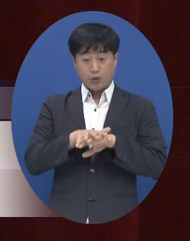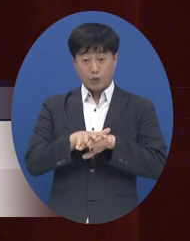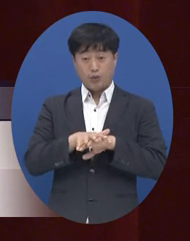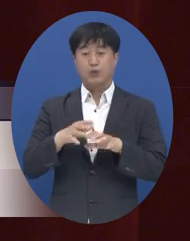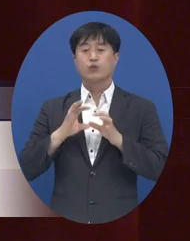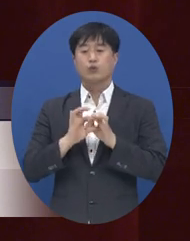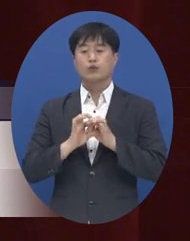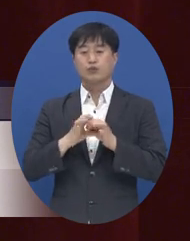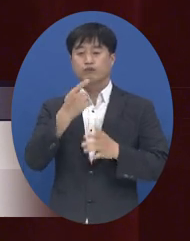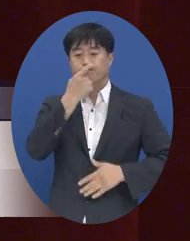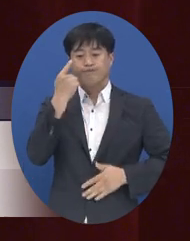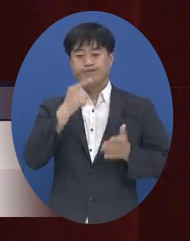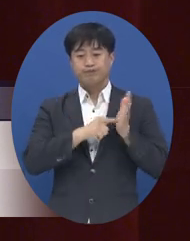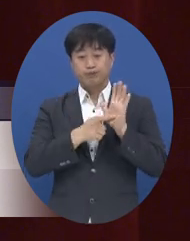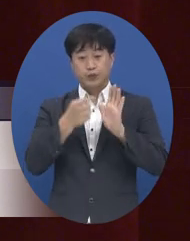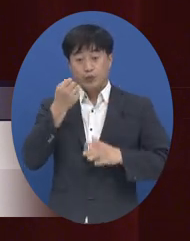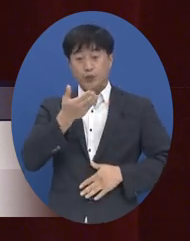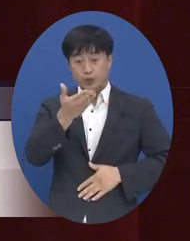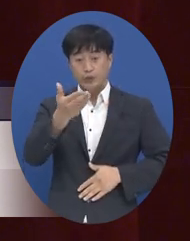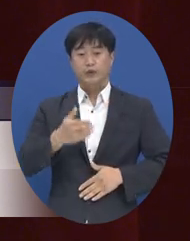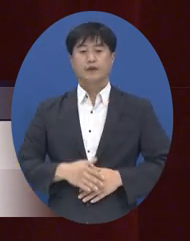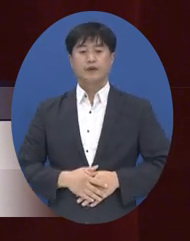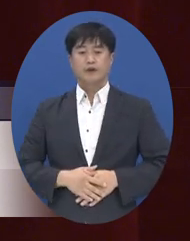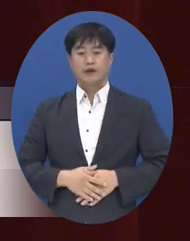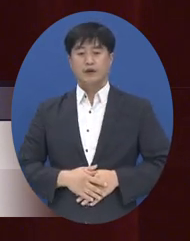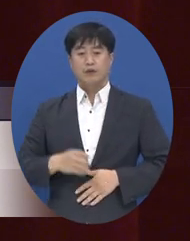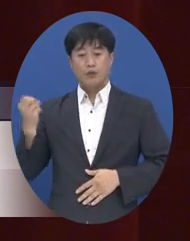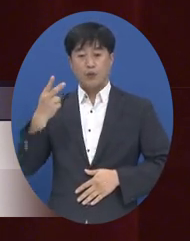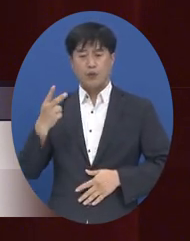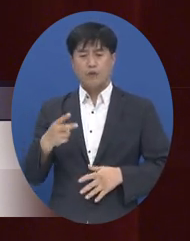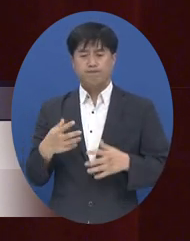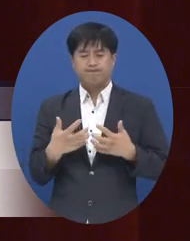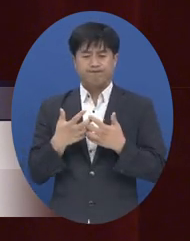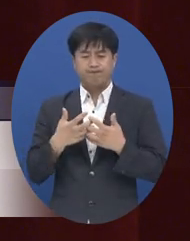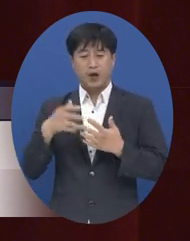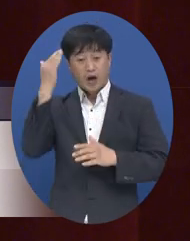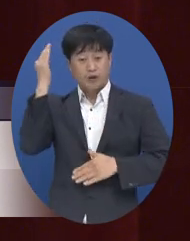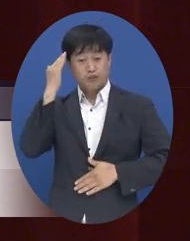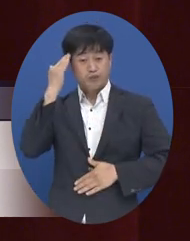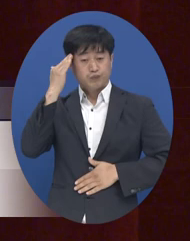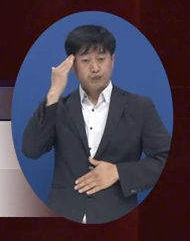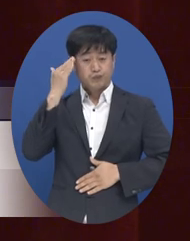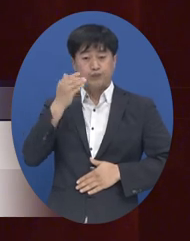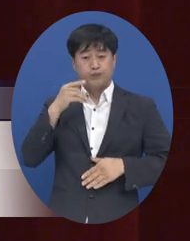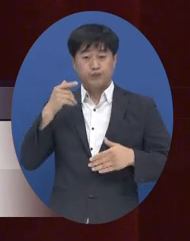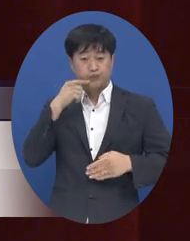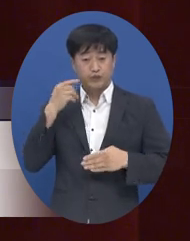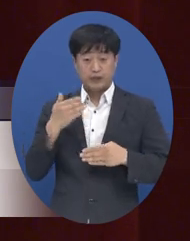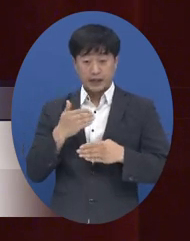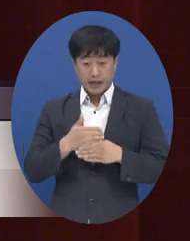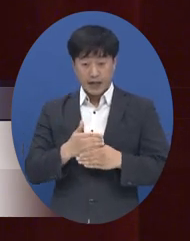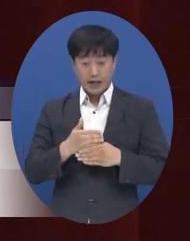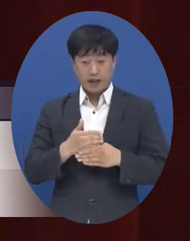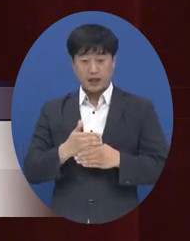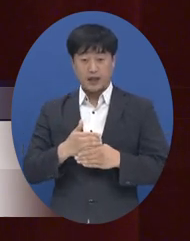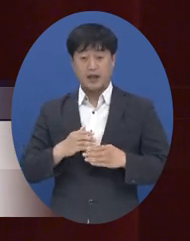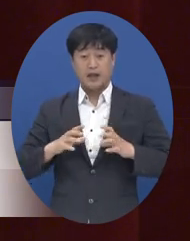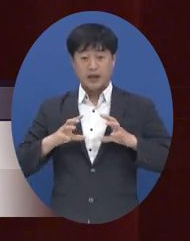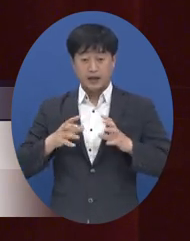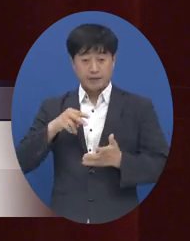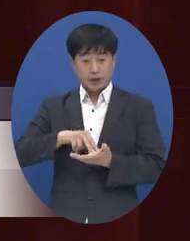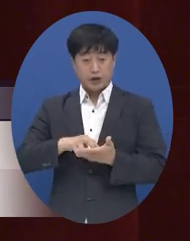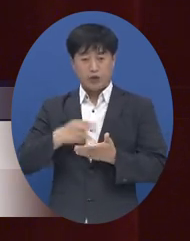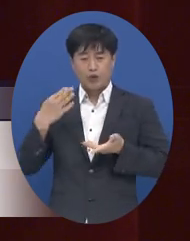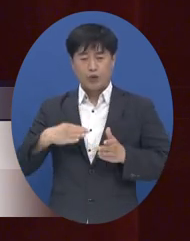국제협력 네트워크를 통해서 증명해 볼 것입니다. 그리고 경색된 남북 국면에 있어서 경기도가 남북관계 실마리를